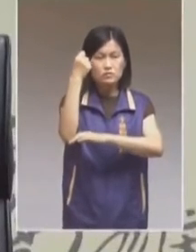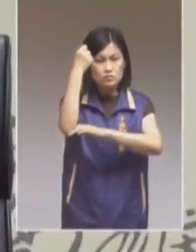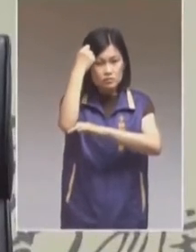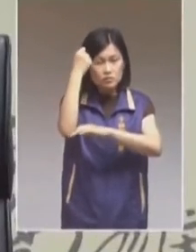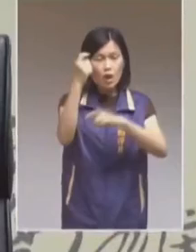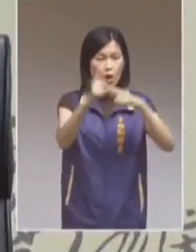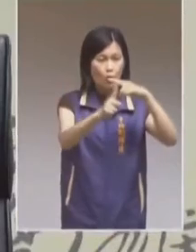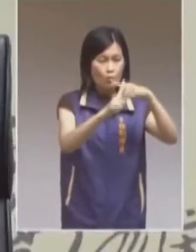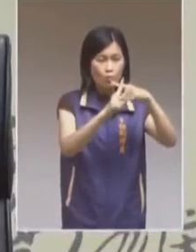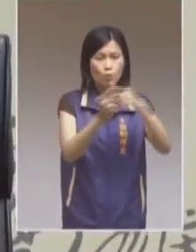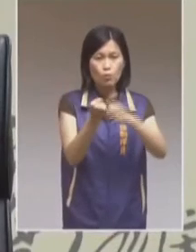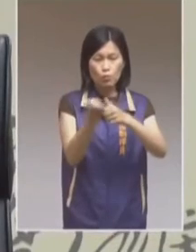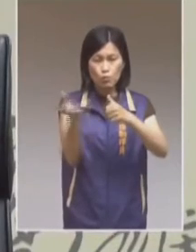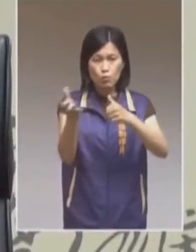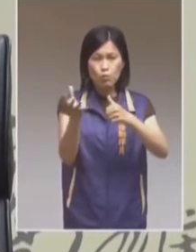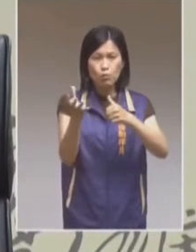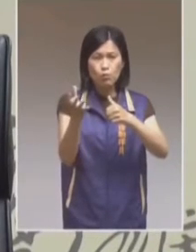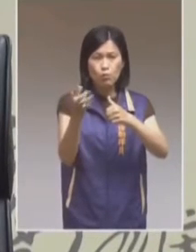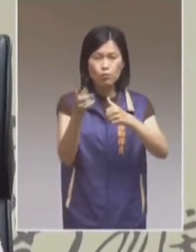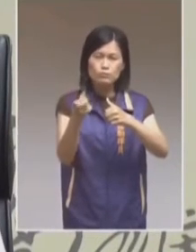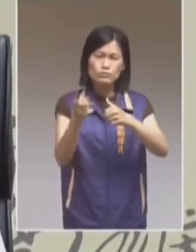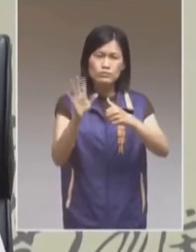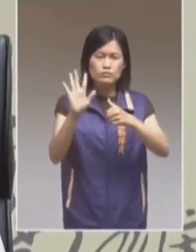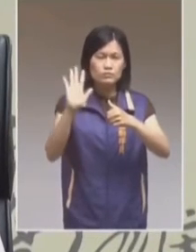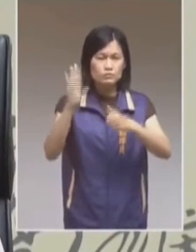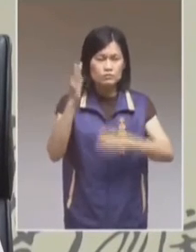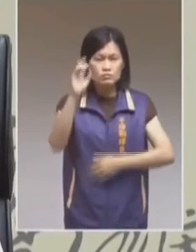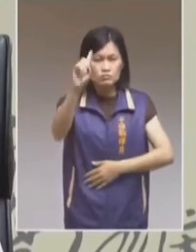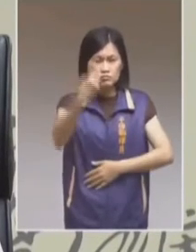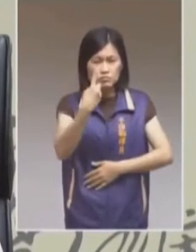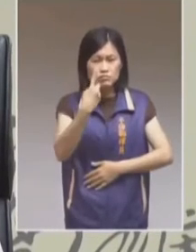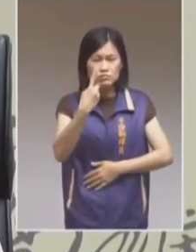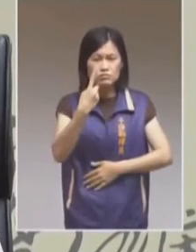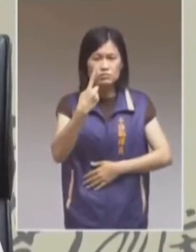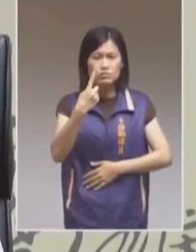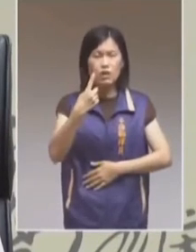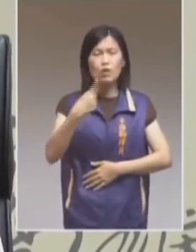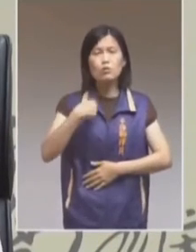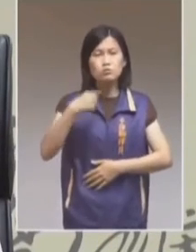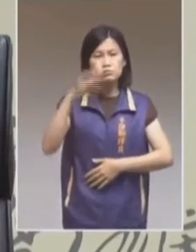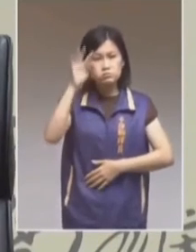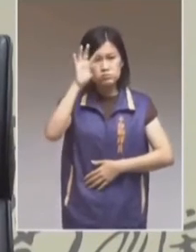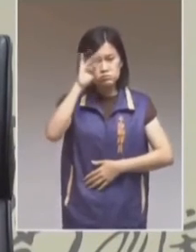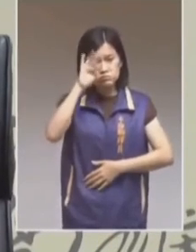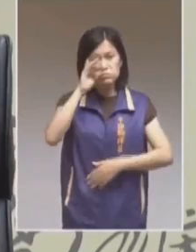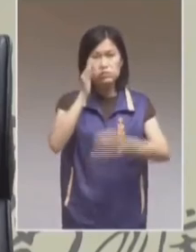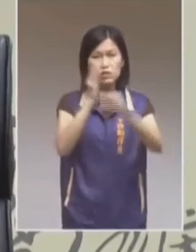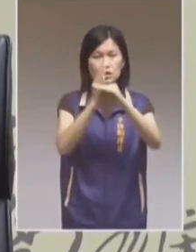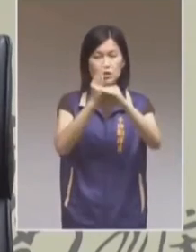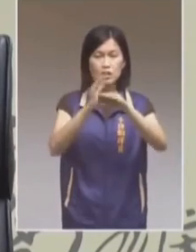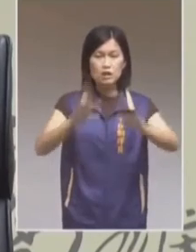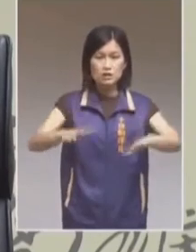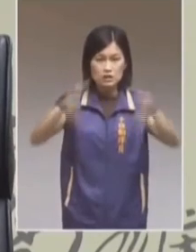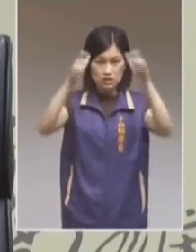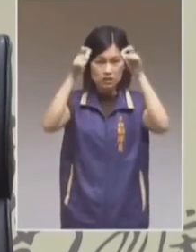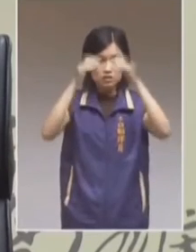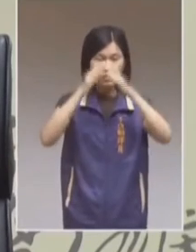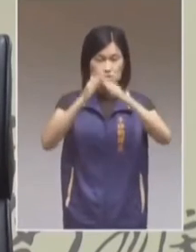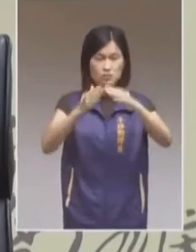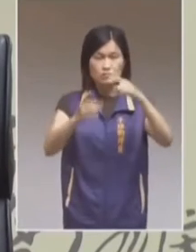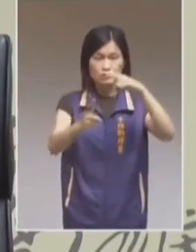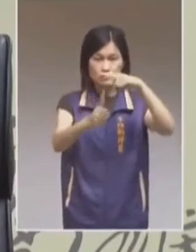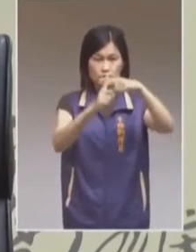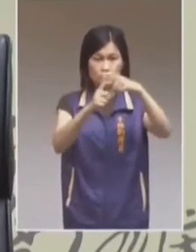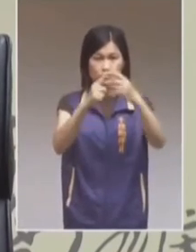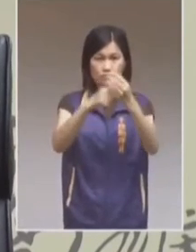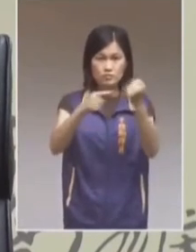们的确诊的个案，那他的感染源我们还在厘清当中，所以今天高雄是有58